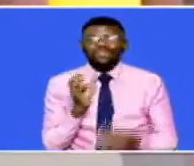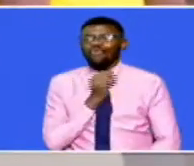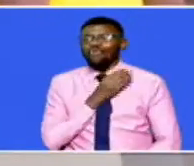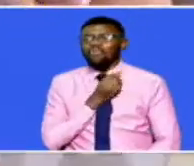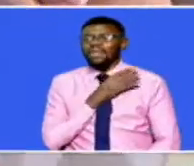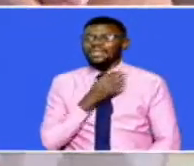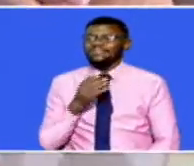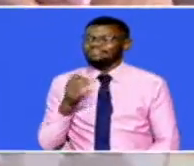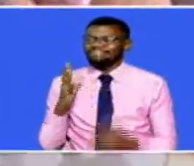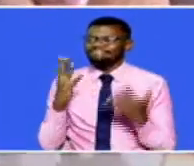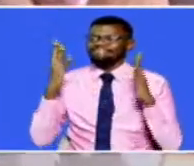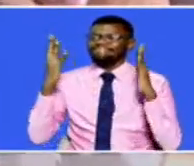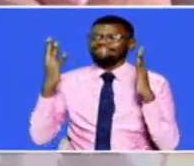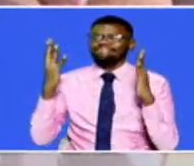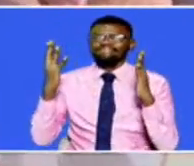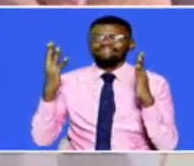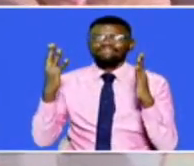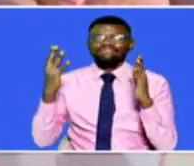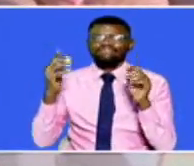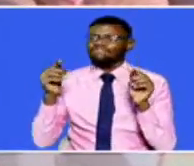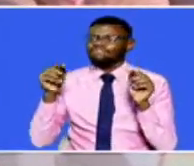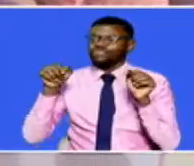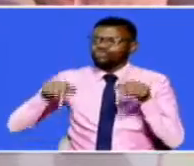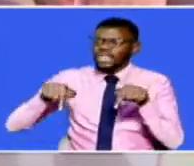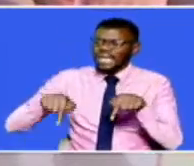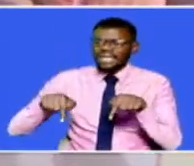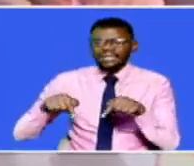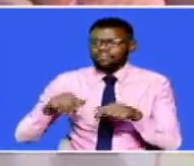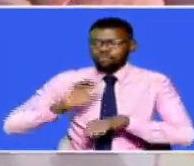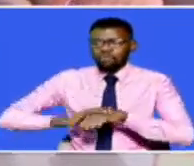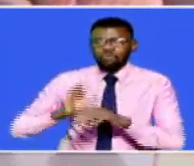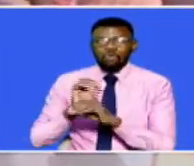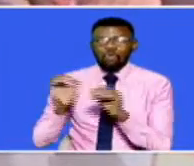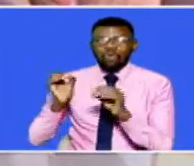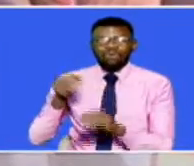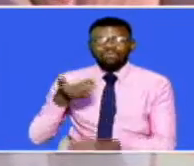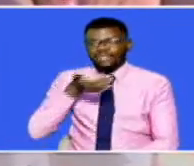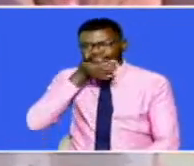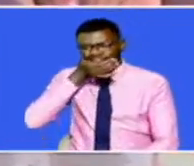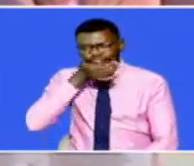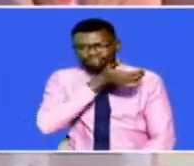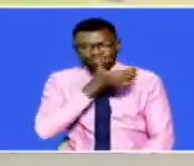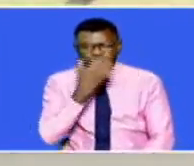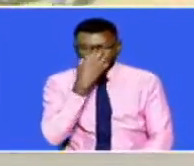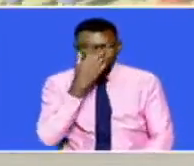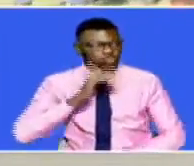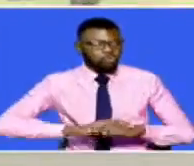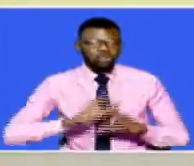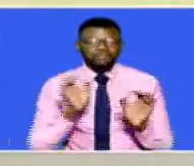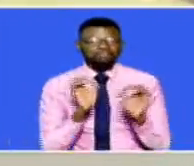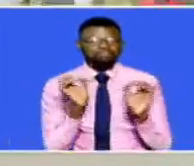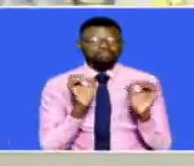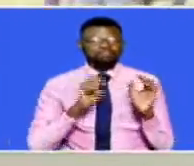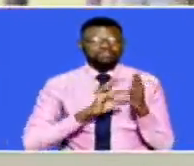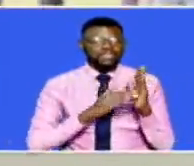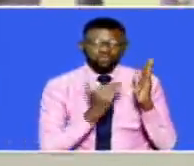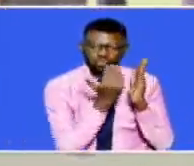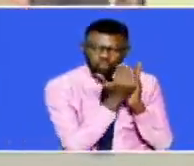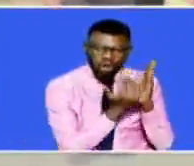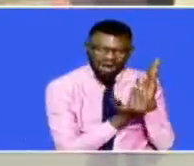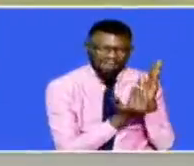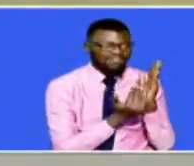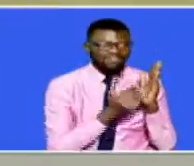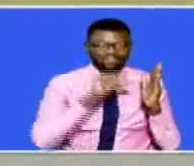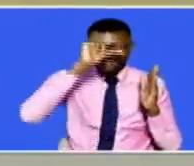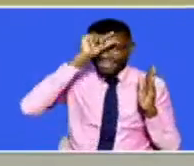Madaraka katika bustani ya Uhuru kwa kumtenga naibu wa Rais Ruto kwenye ratiba, jambo ambalo wanadai lilivunja itifaki.